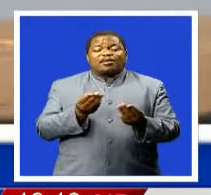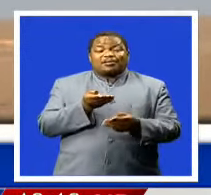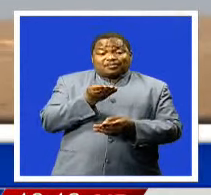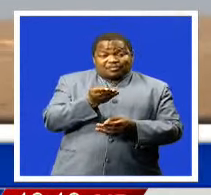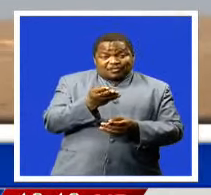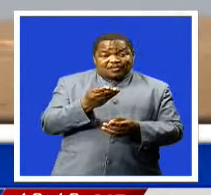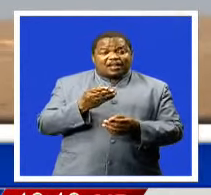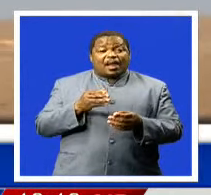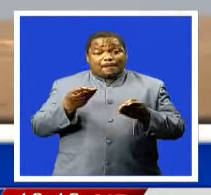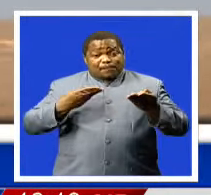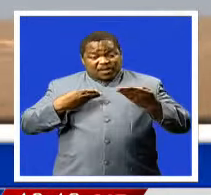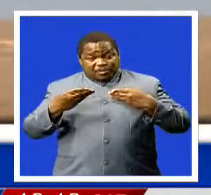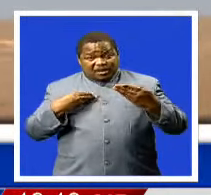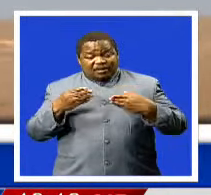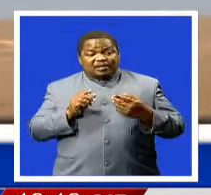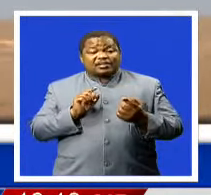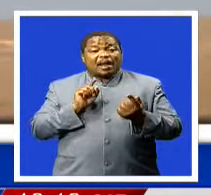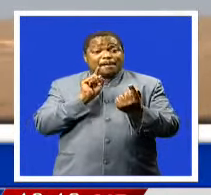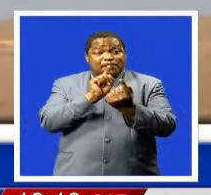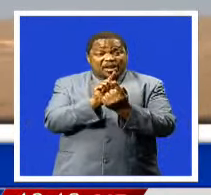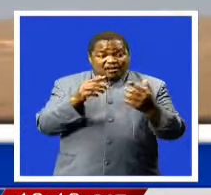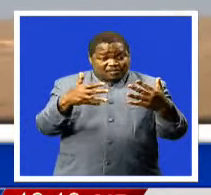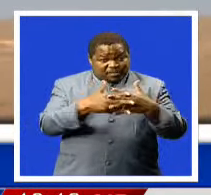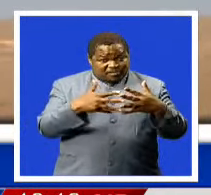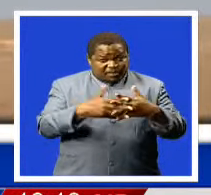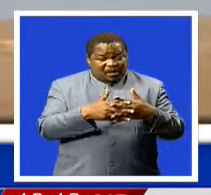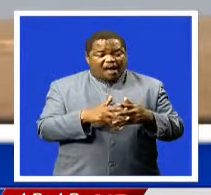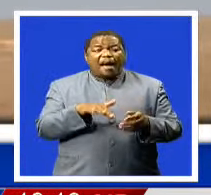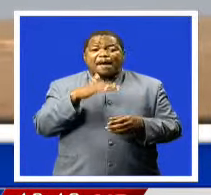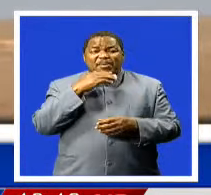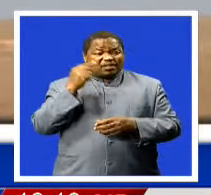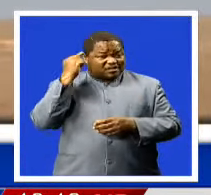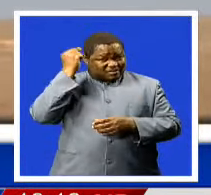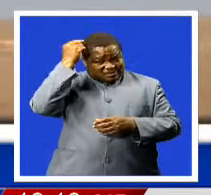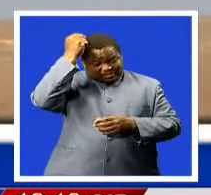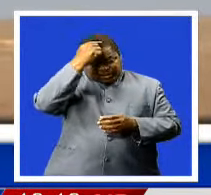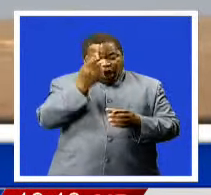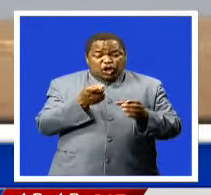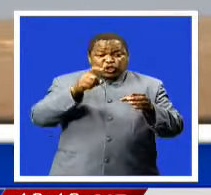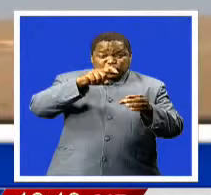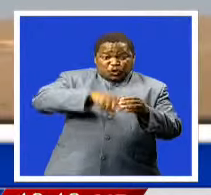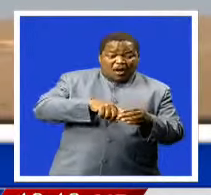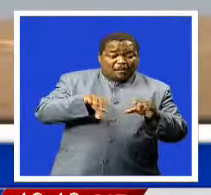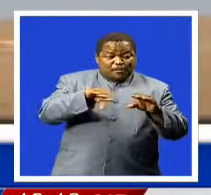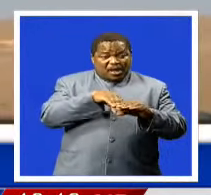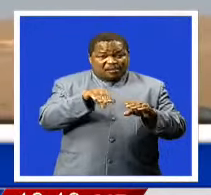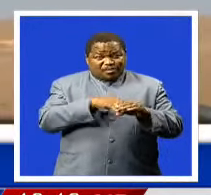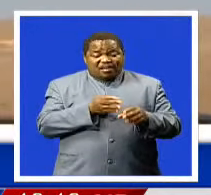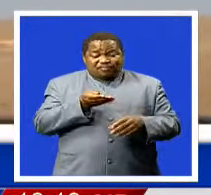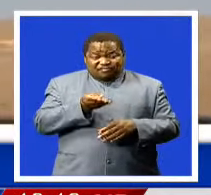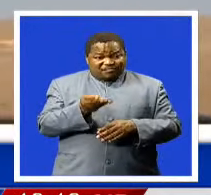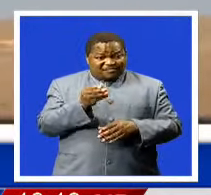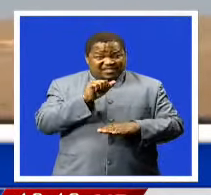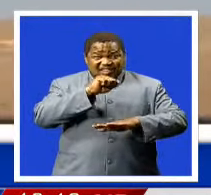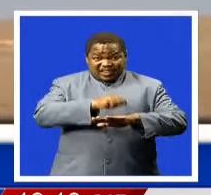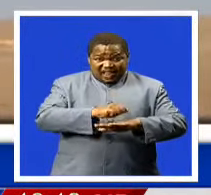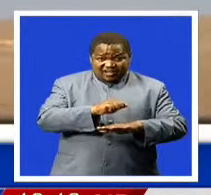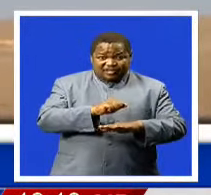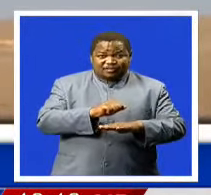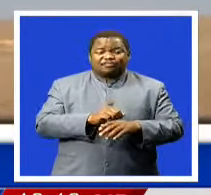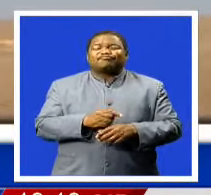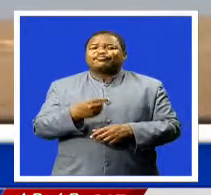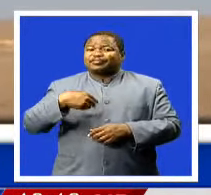na ngoba kwevakala bekunene lokho kokuthi lelijaha liyenga